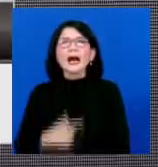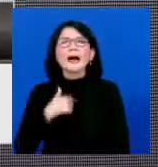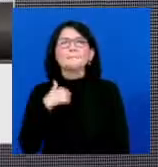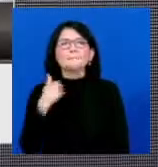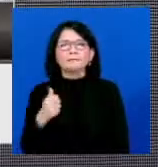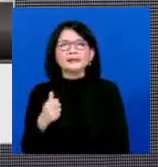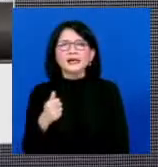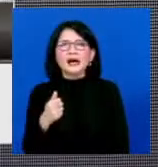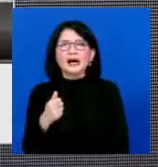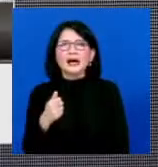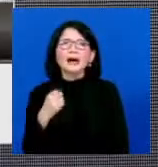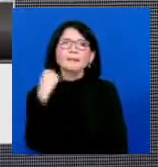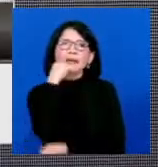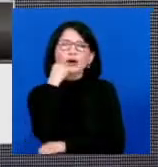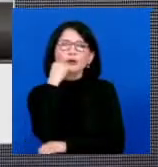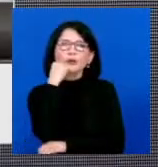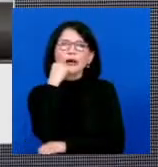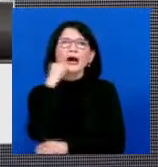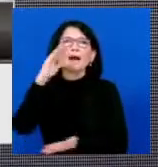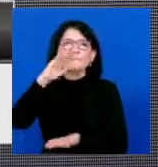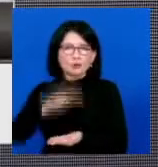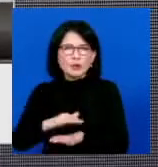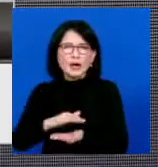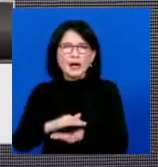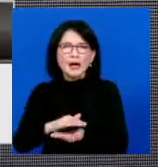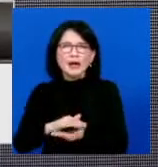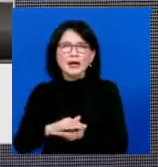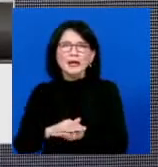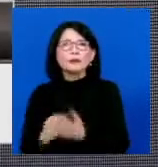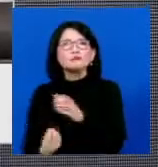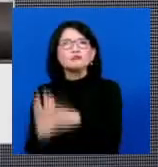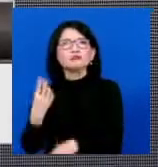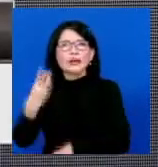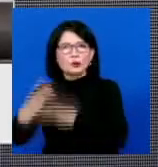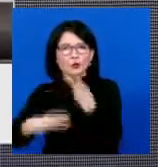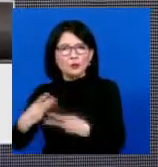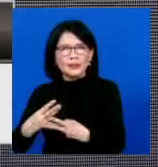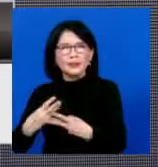angka pengangguran dan mendorong pertumbuhan ekonomi itu sendiriuur